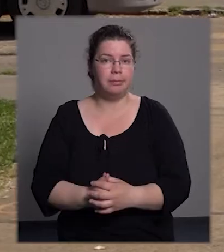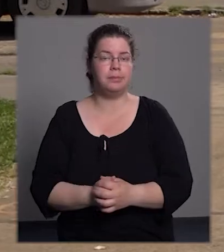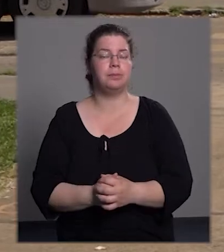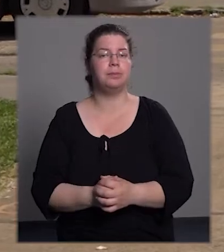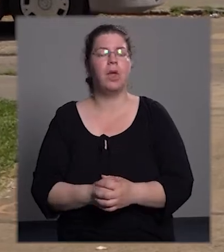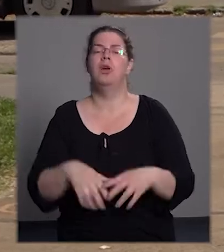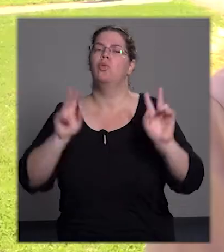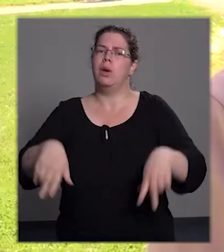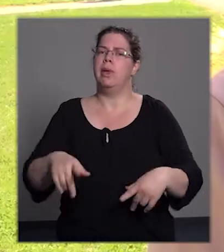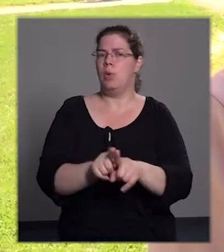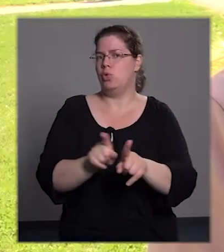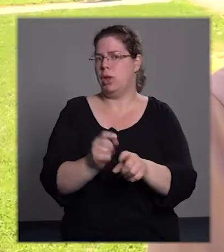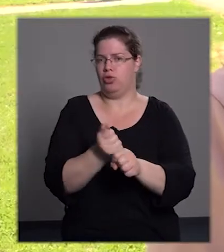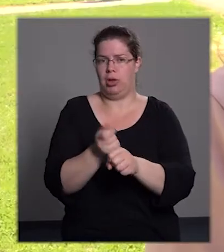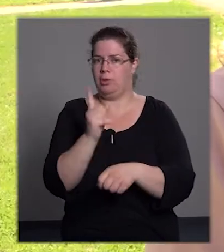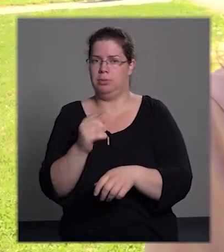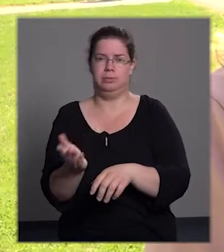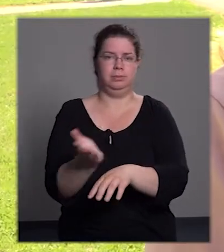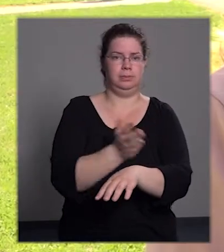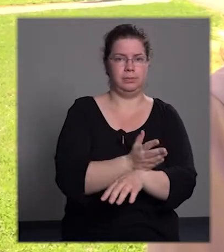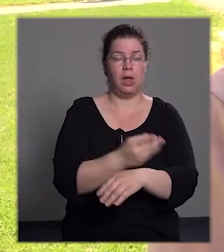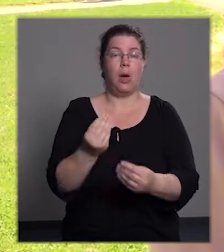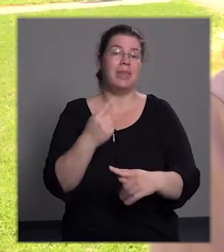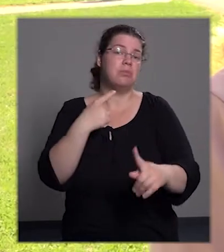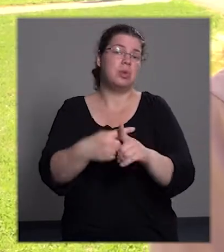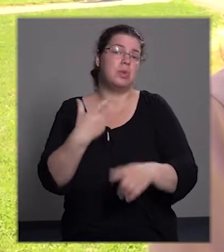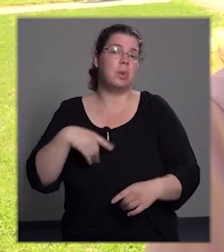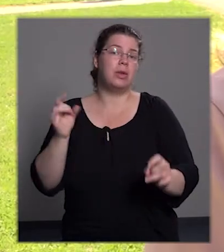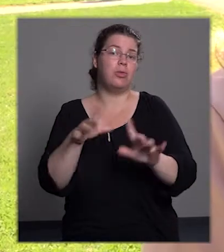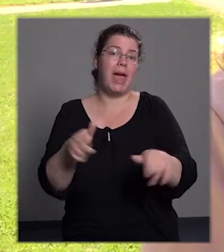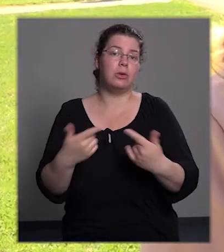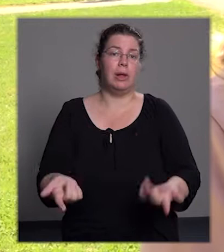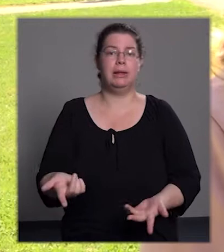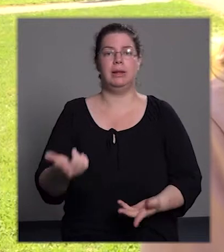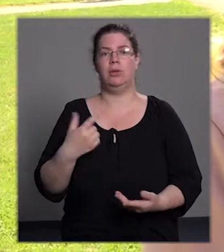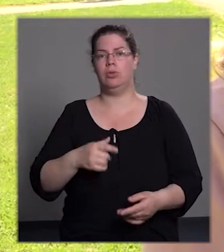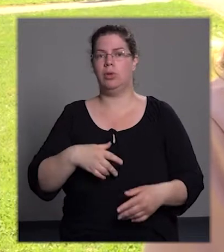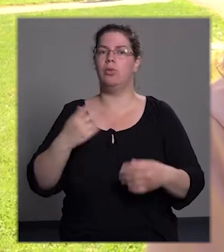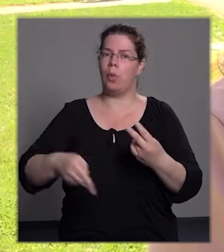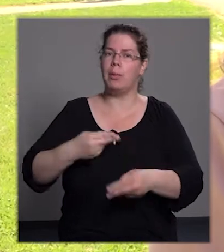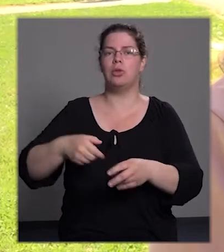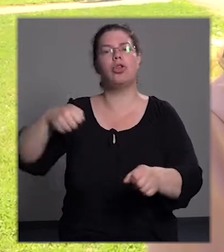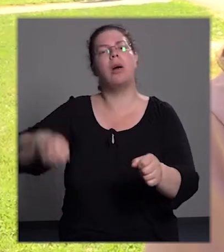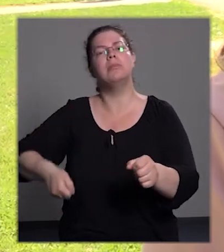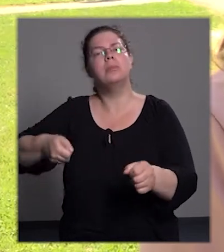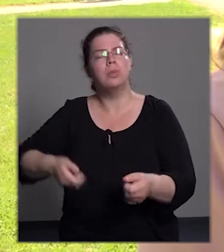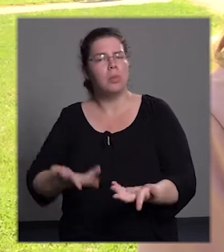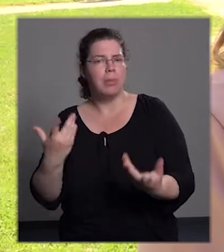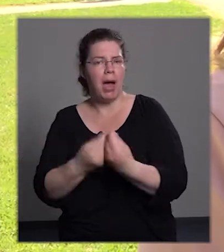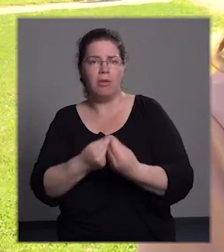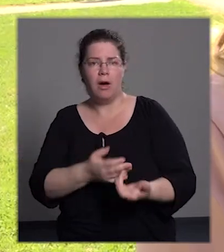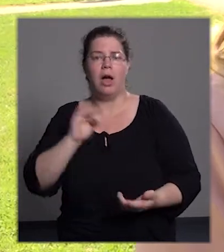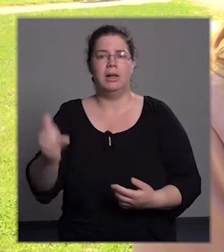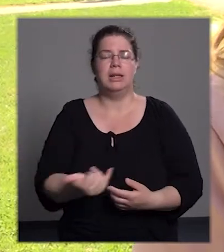Tulajdonképpen ugyanazt csináltuk, mint előtte. Ami plusz volt-e a fertőtlenítés, állandóan jártunk ugye a pumpával, és takarították az